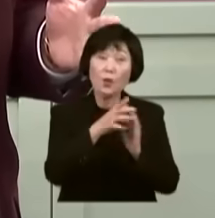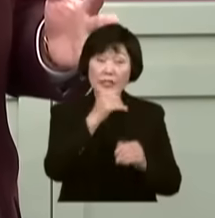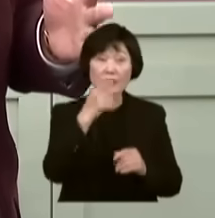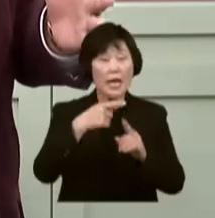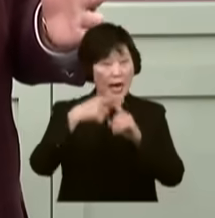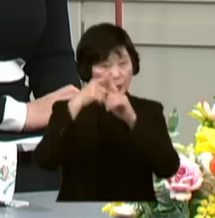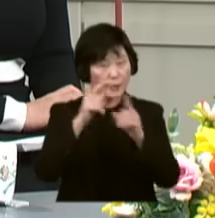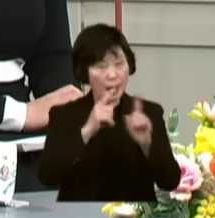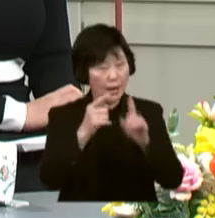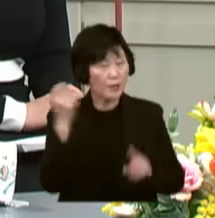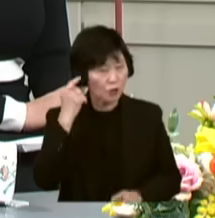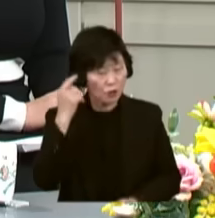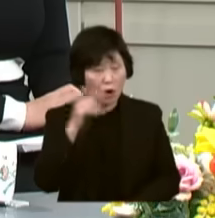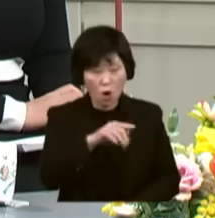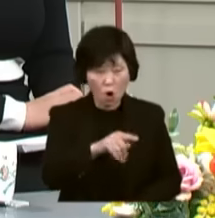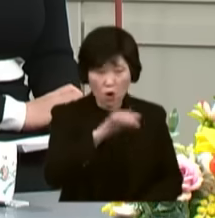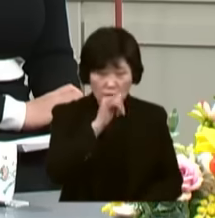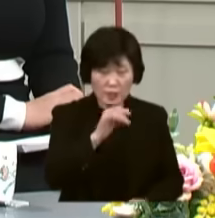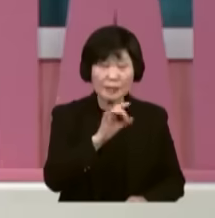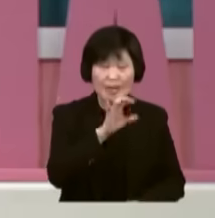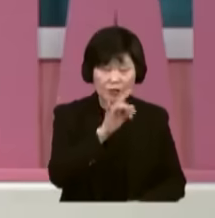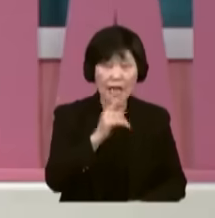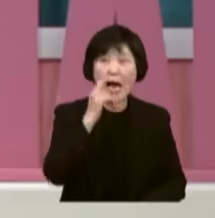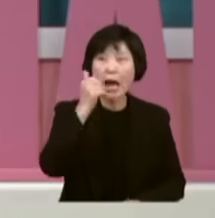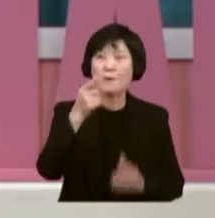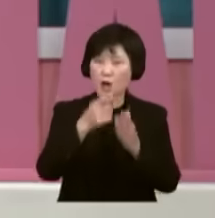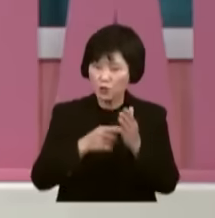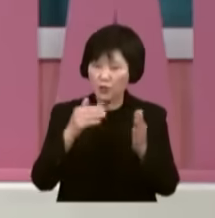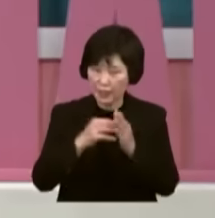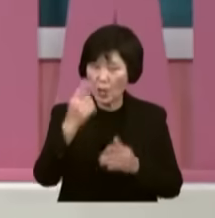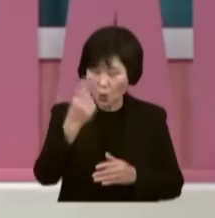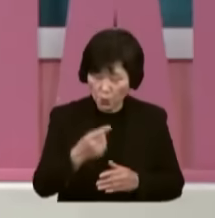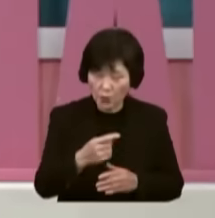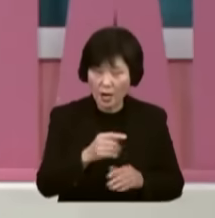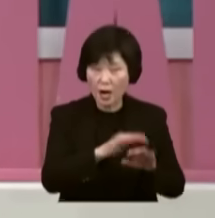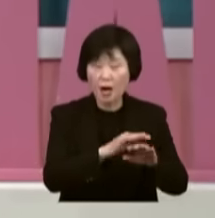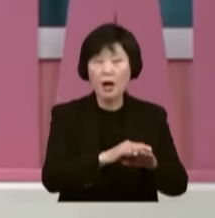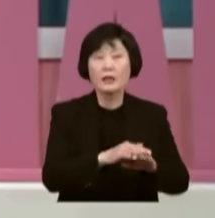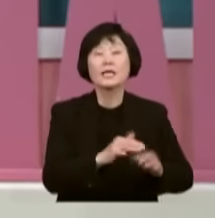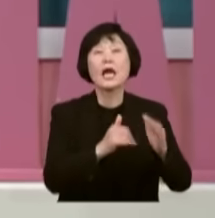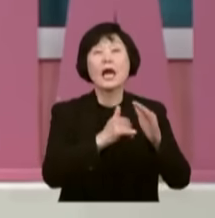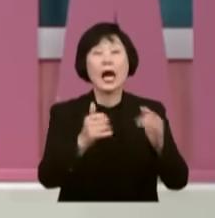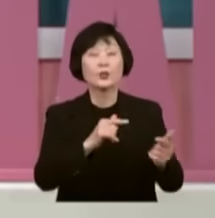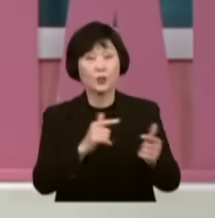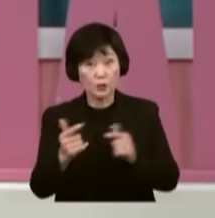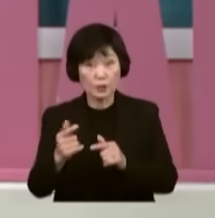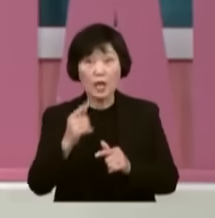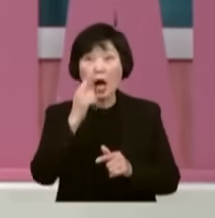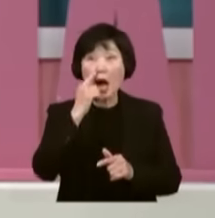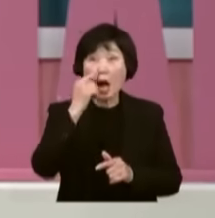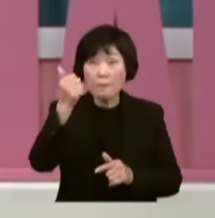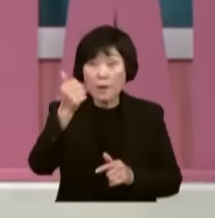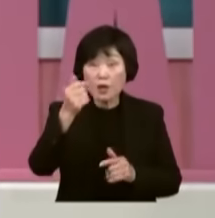들려. 여기 있으면 안 돼. 아빠 좀 이따 수술하고 나올 테니까 밖에 있대. 밖에서는 가족들이 난리 났죠. 아빠는